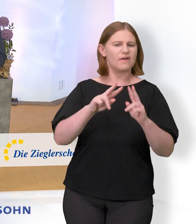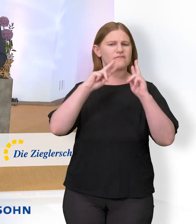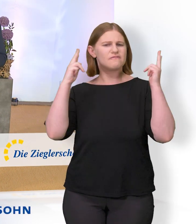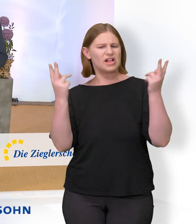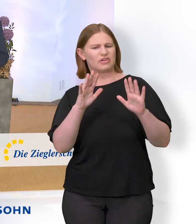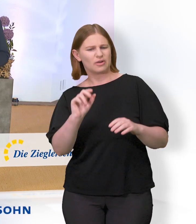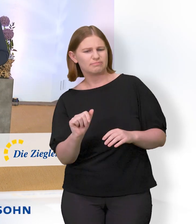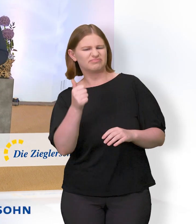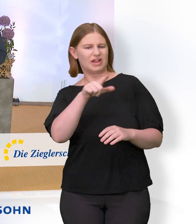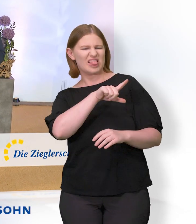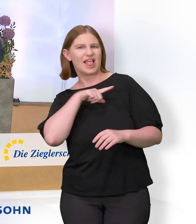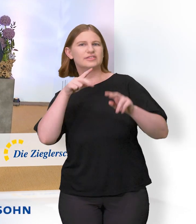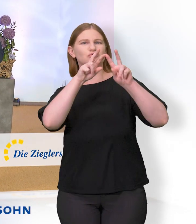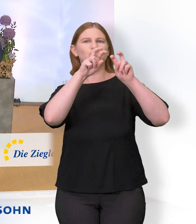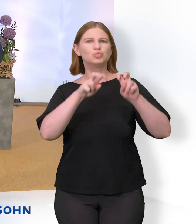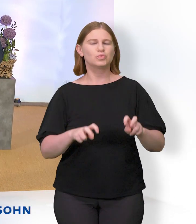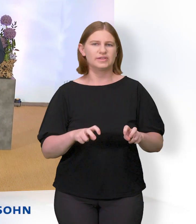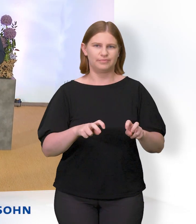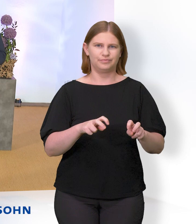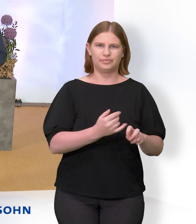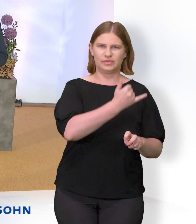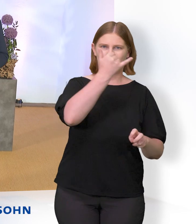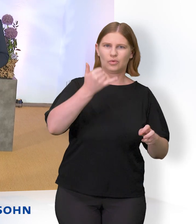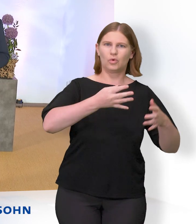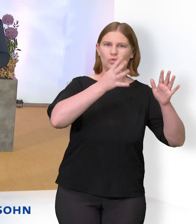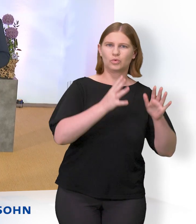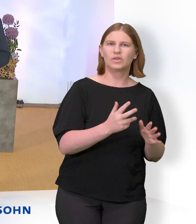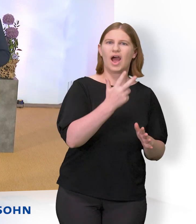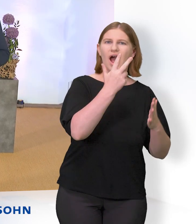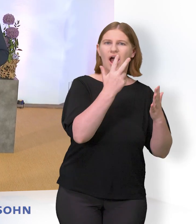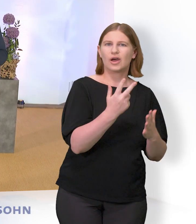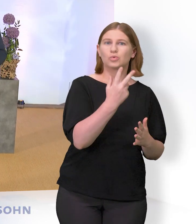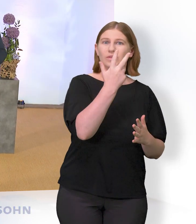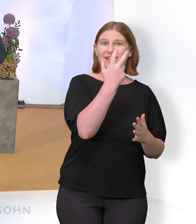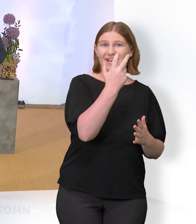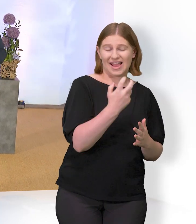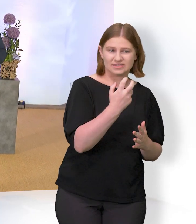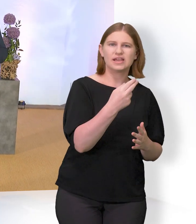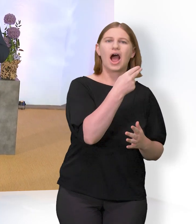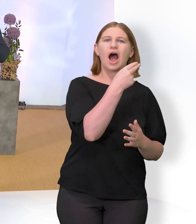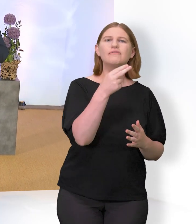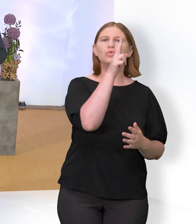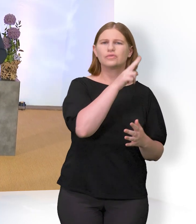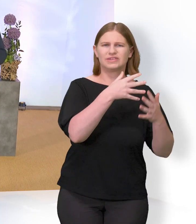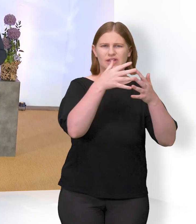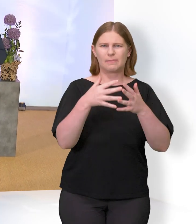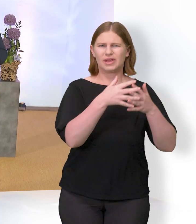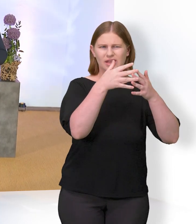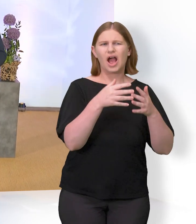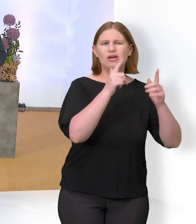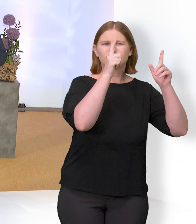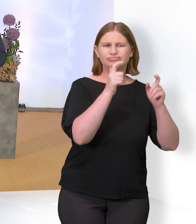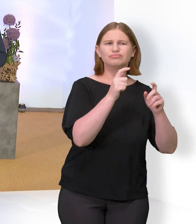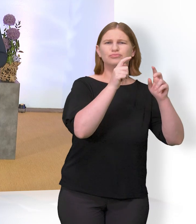Welt. Im Jahr 1938 startete die Harvard-Universität eine Studie, um herauszufinden,